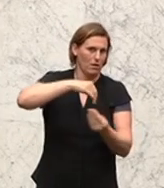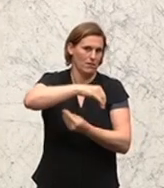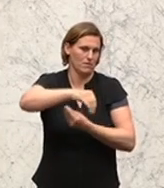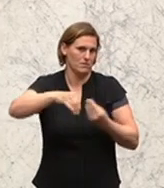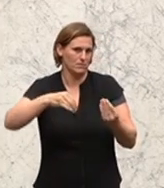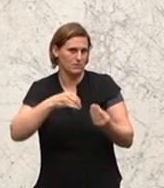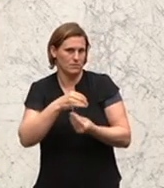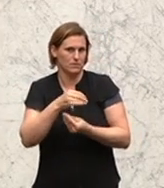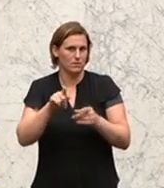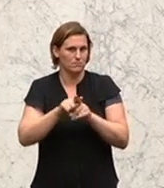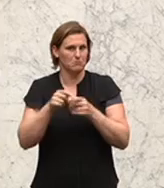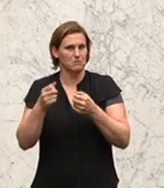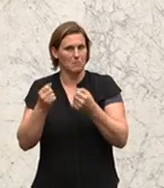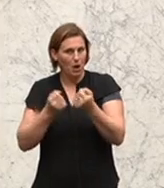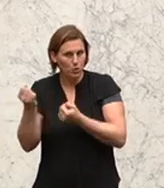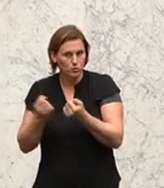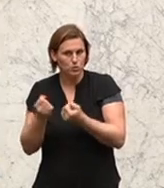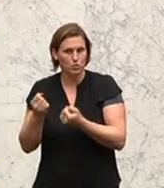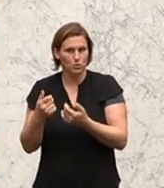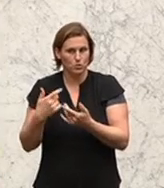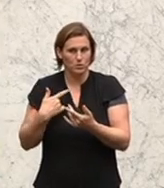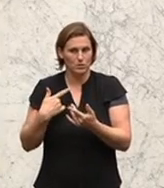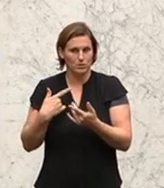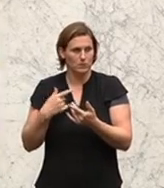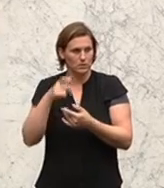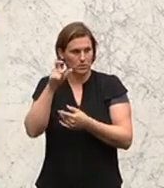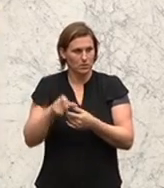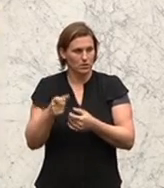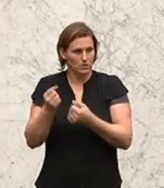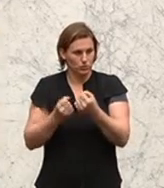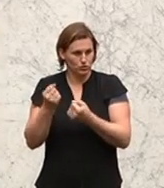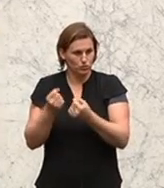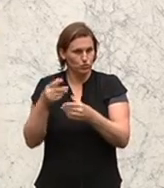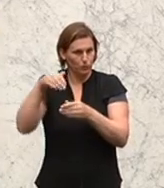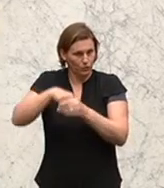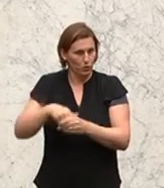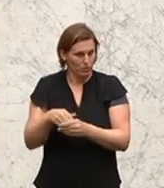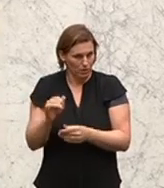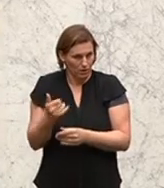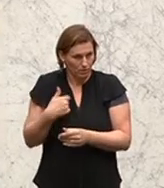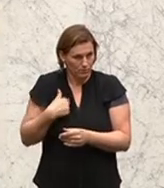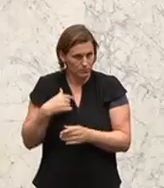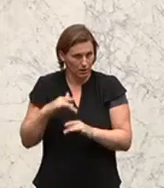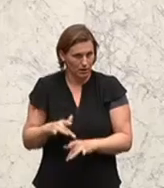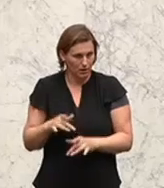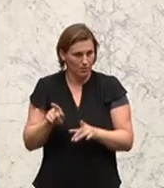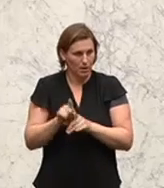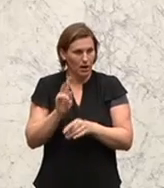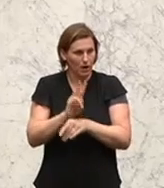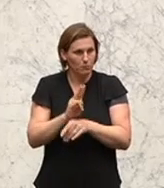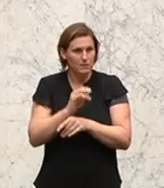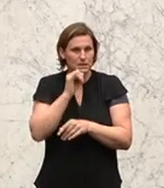da genauso fürs Auto wie für den Chauffeur. Ich habe nichts anderes gesagt, Kollege Lopatka. Ich habe nur immer gesagt, aufpassen, dass man